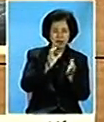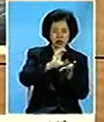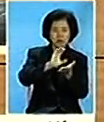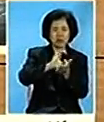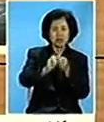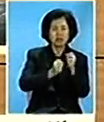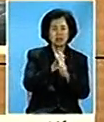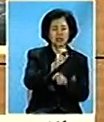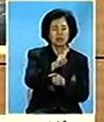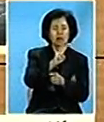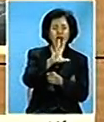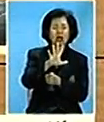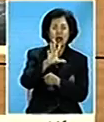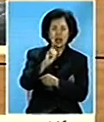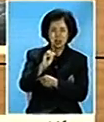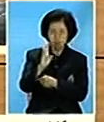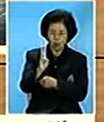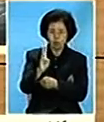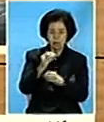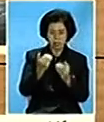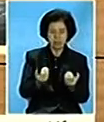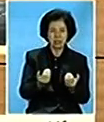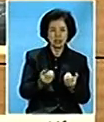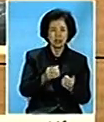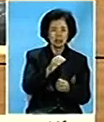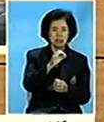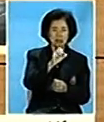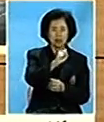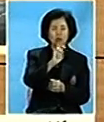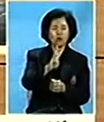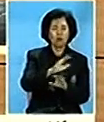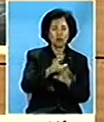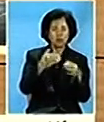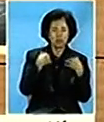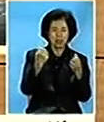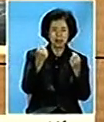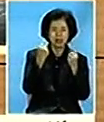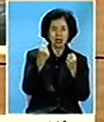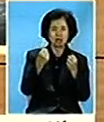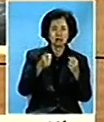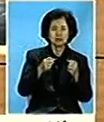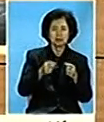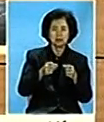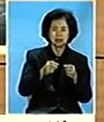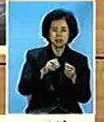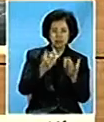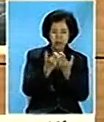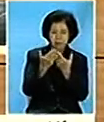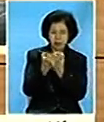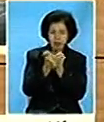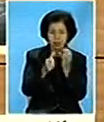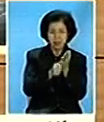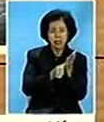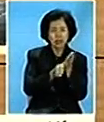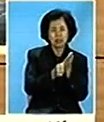ปี2556ในครั้งนี้นั้นสมาชิกวุฒิสภาไม่ได้มีอำนาจในการที่จะดัดแปลงเปลี่ยนแปลงแก้ไขสิ่ง